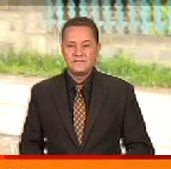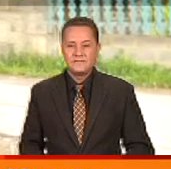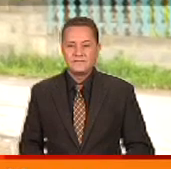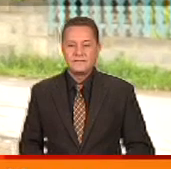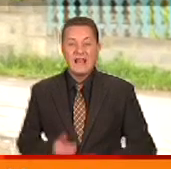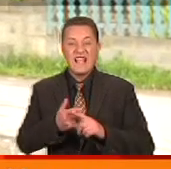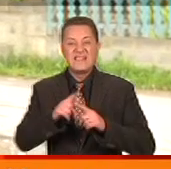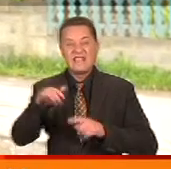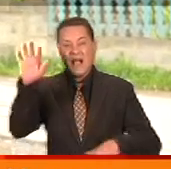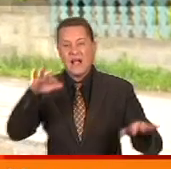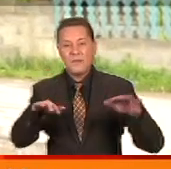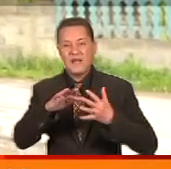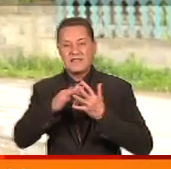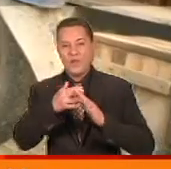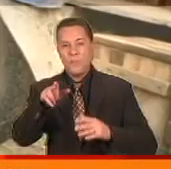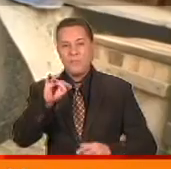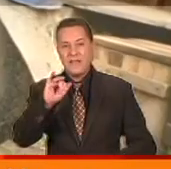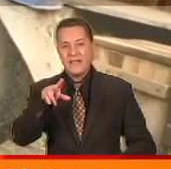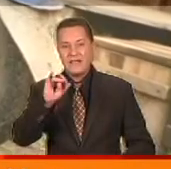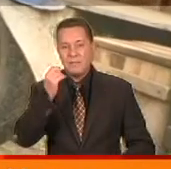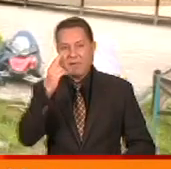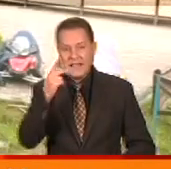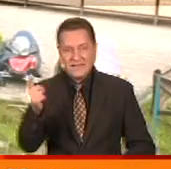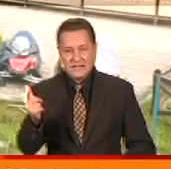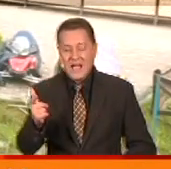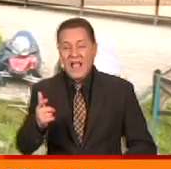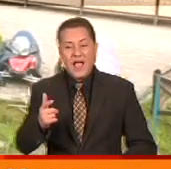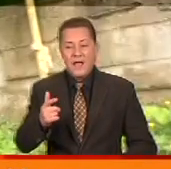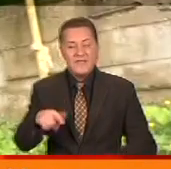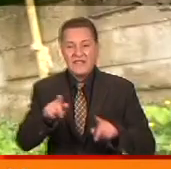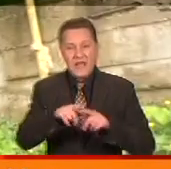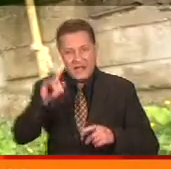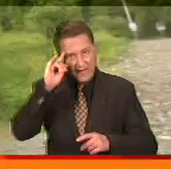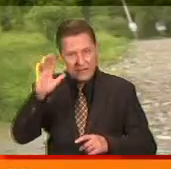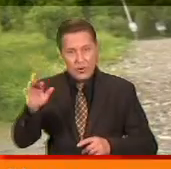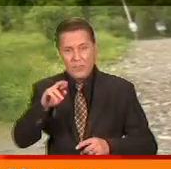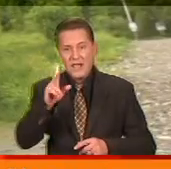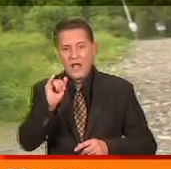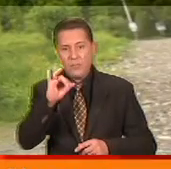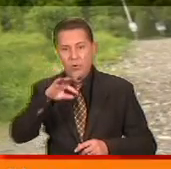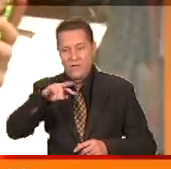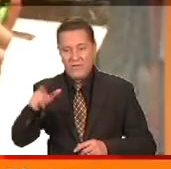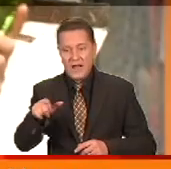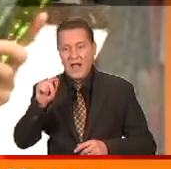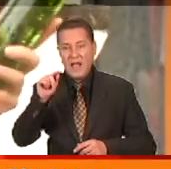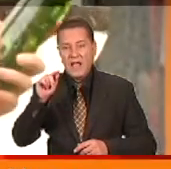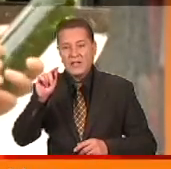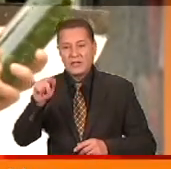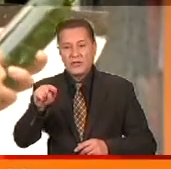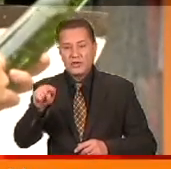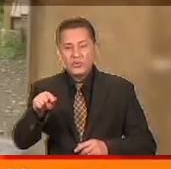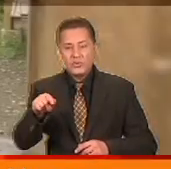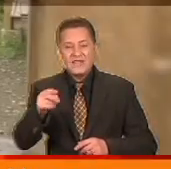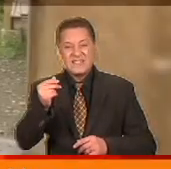Це Карпати, село Пилипець. Воно не таке відоме, як Буковель чи Яремче, та саме через це тут і ціни нижче,